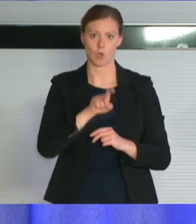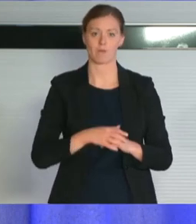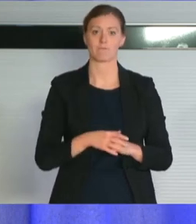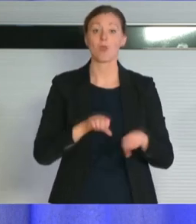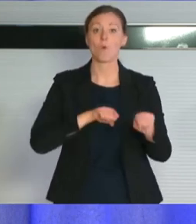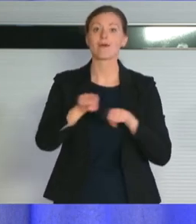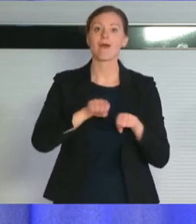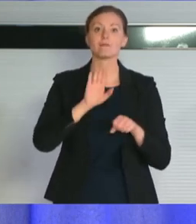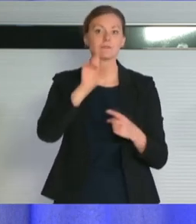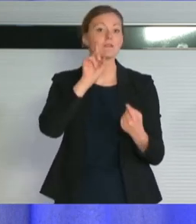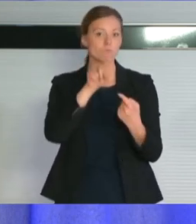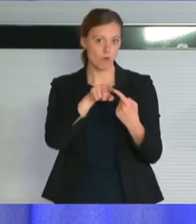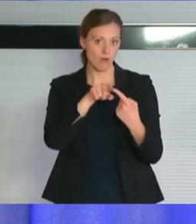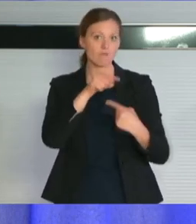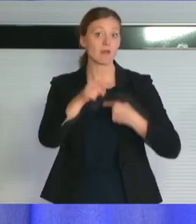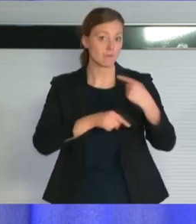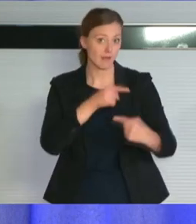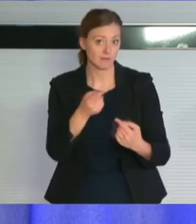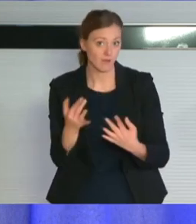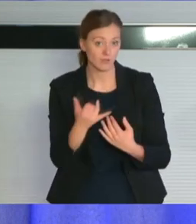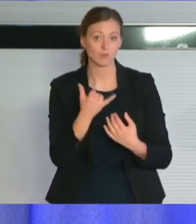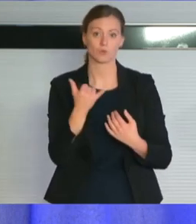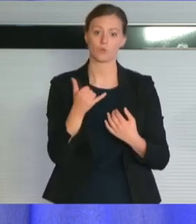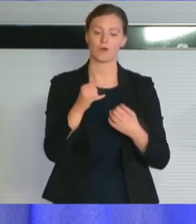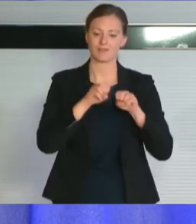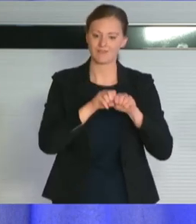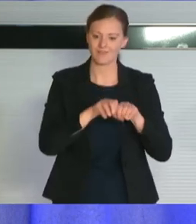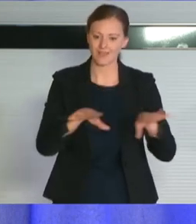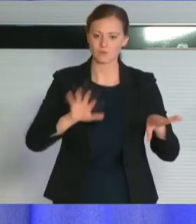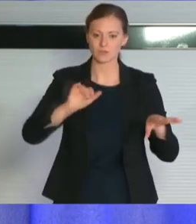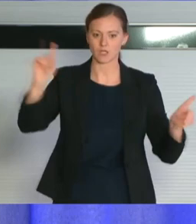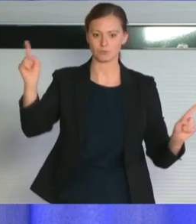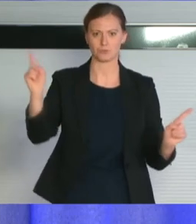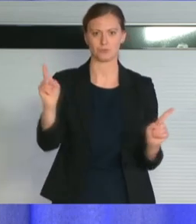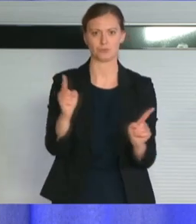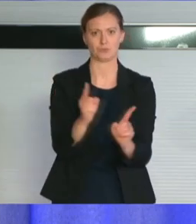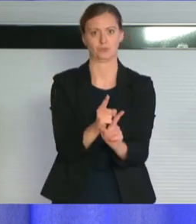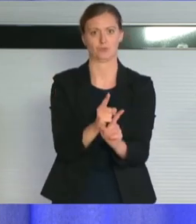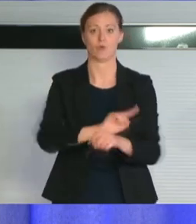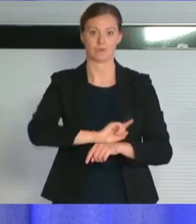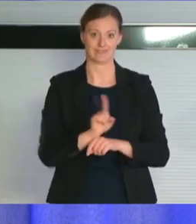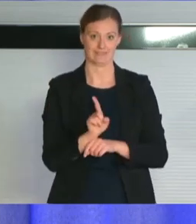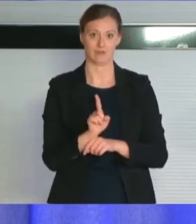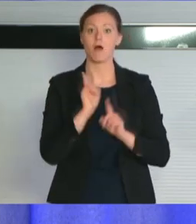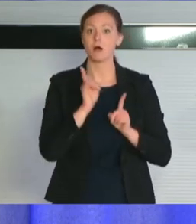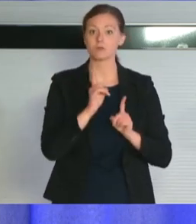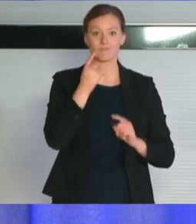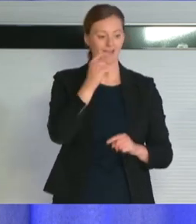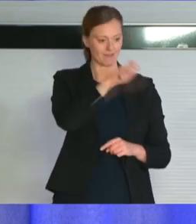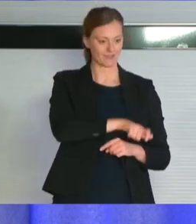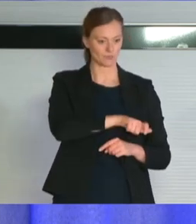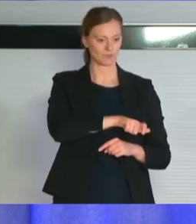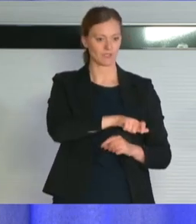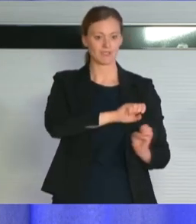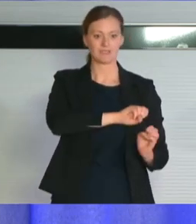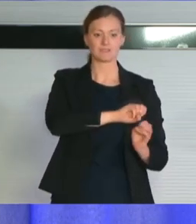Regjeringens mål er fortsatt at viruset skal slås ned over tid. Altså at hver person ikke skal smitte